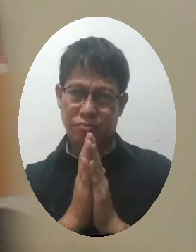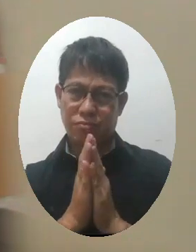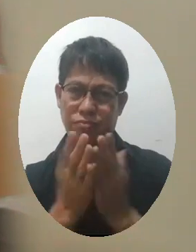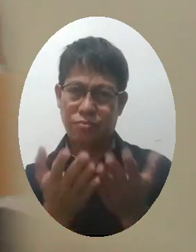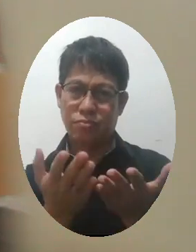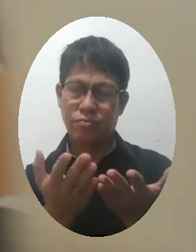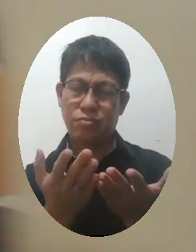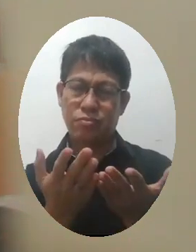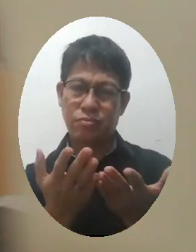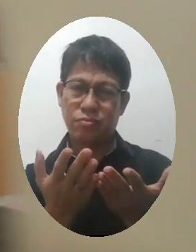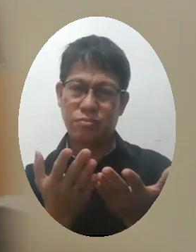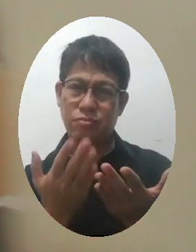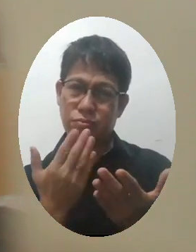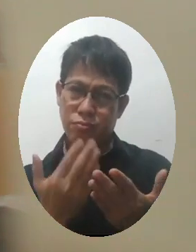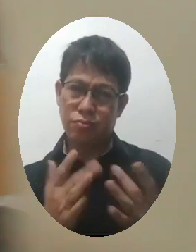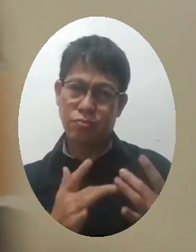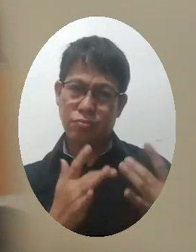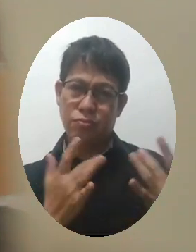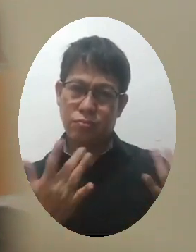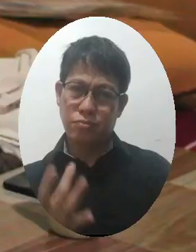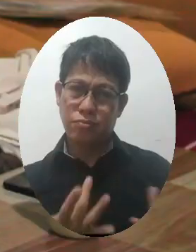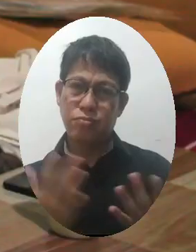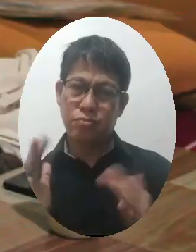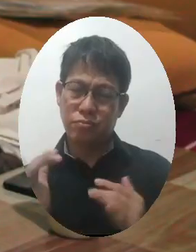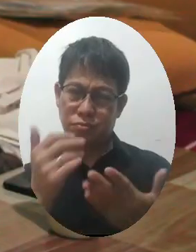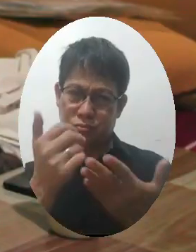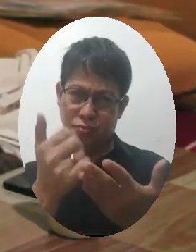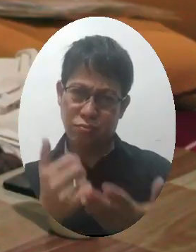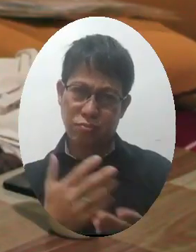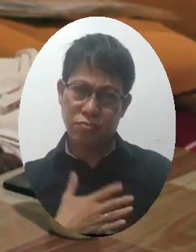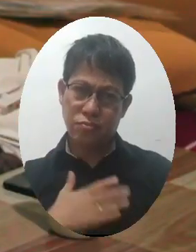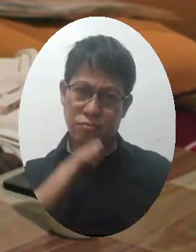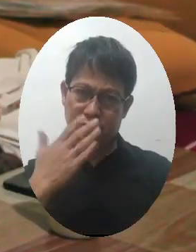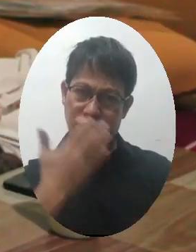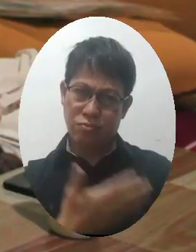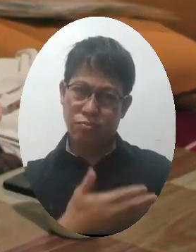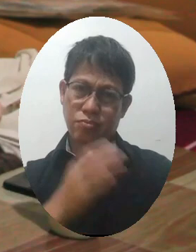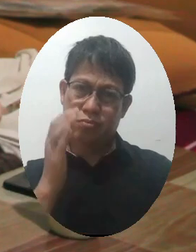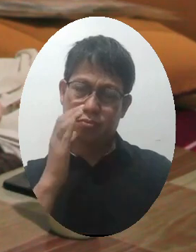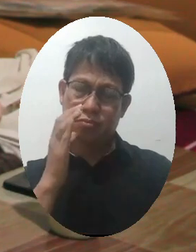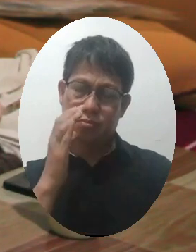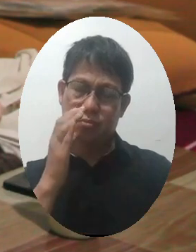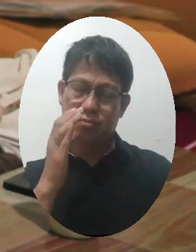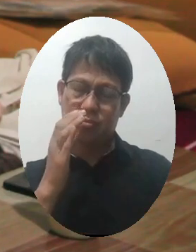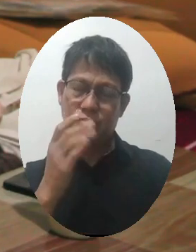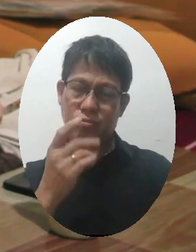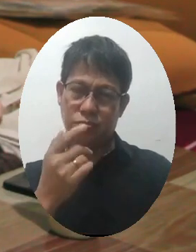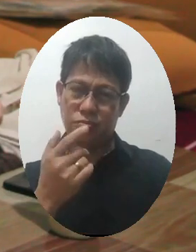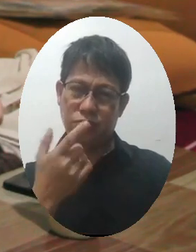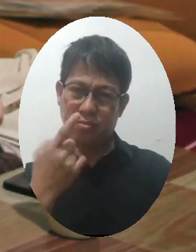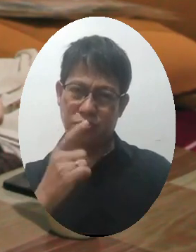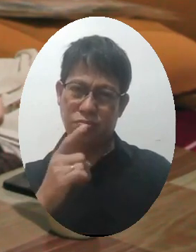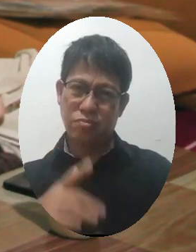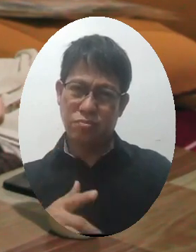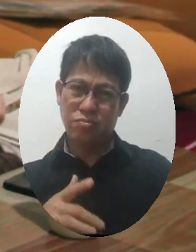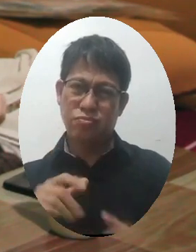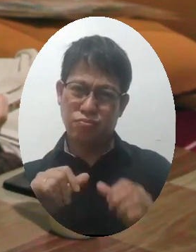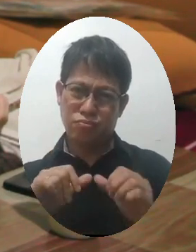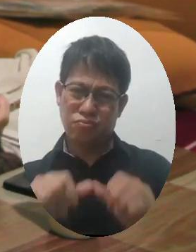Nananawagan po ako sa mga may mabuting puso po. Sana po matulungan nyo po ang aking anak na si Celestine para po